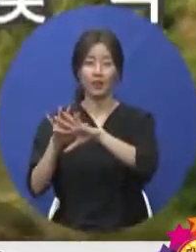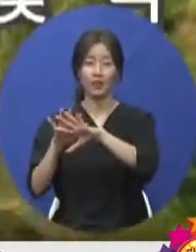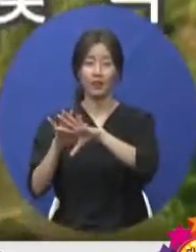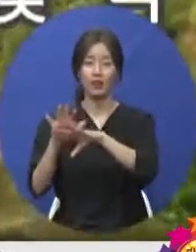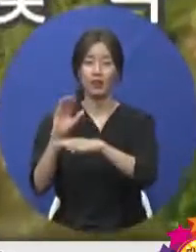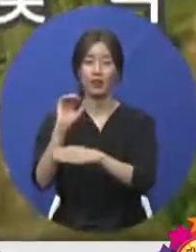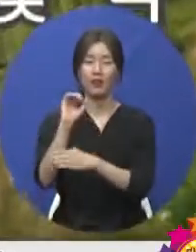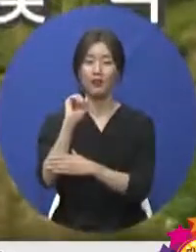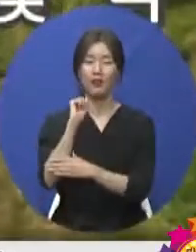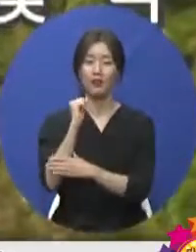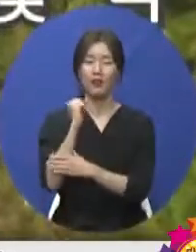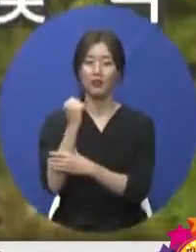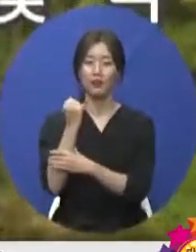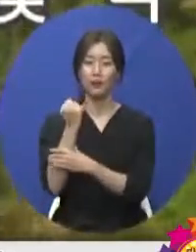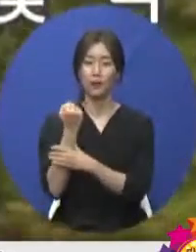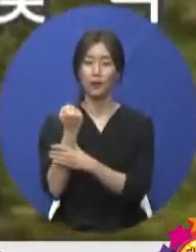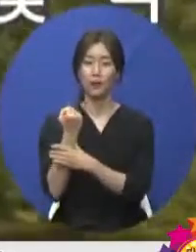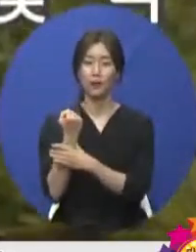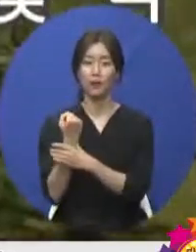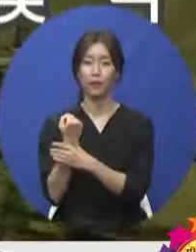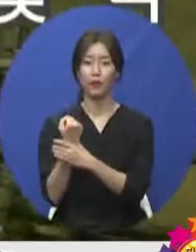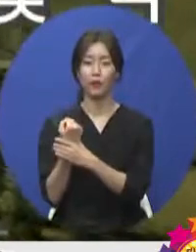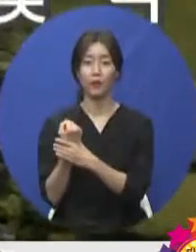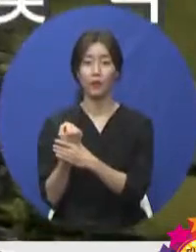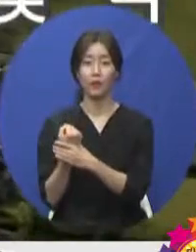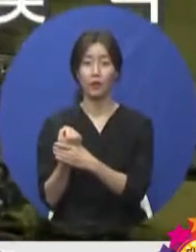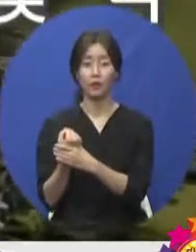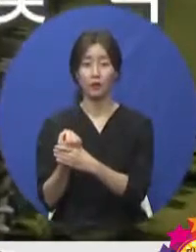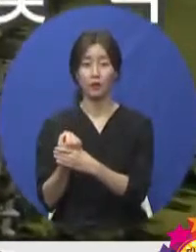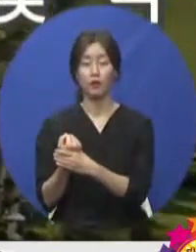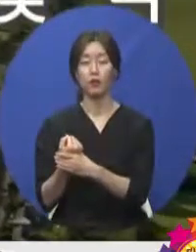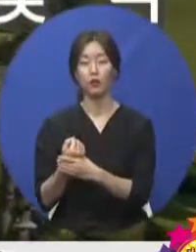조망은 녹슬고